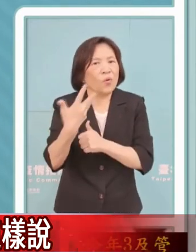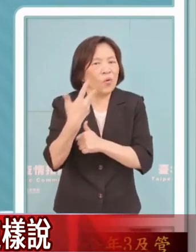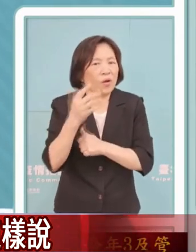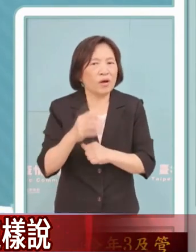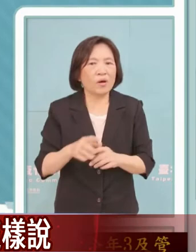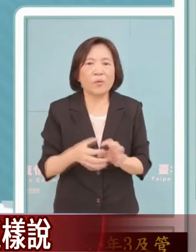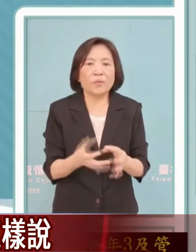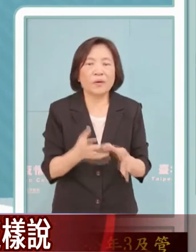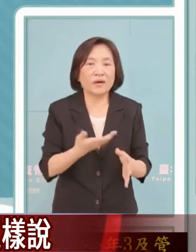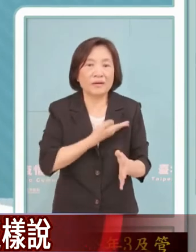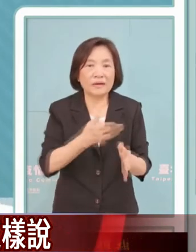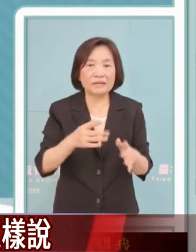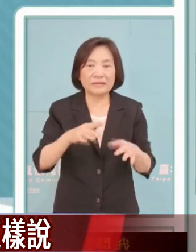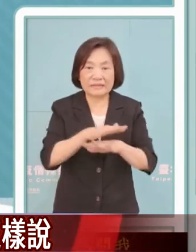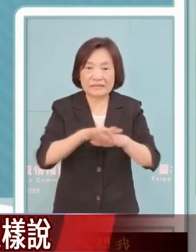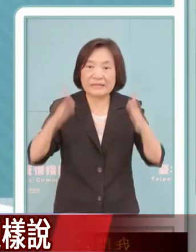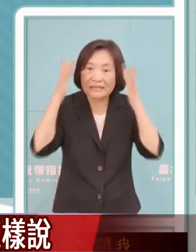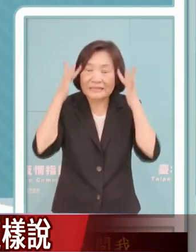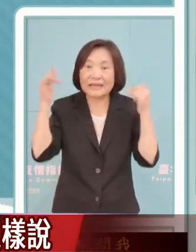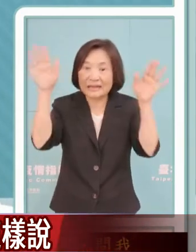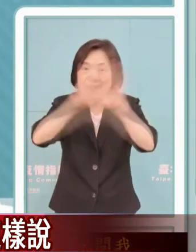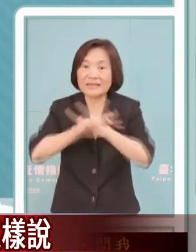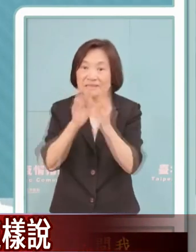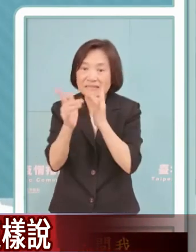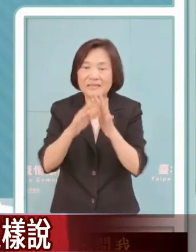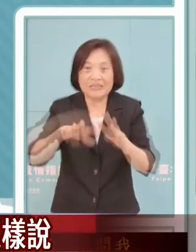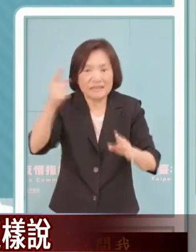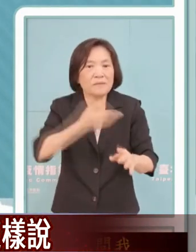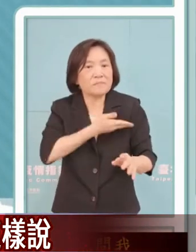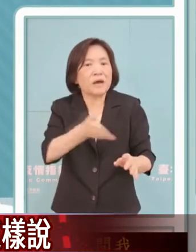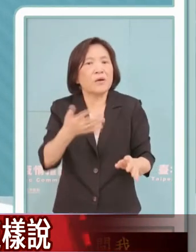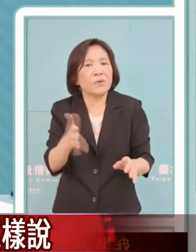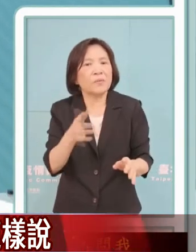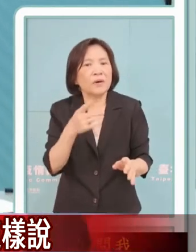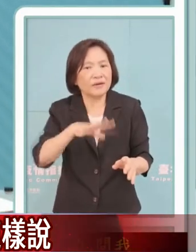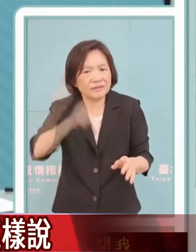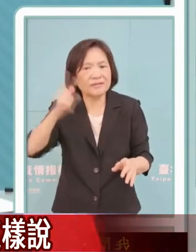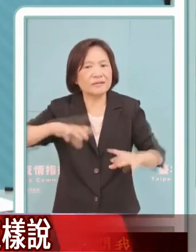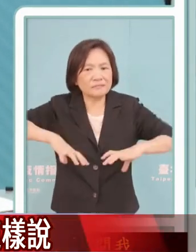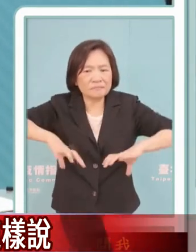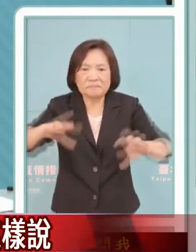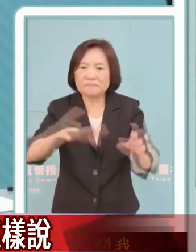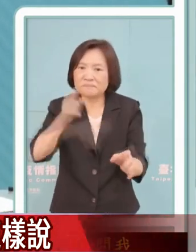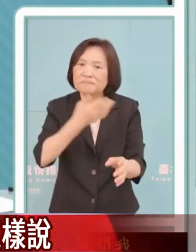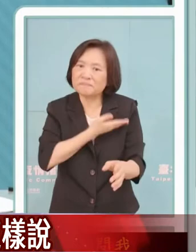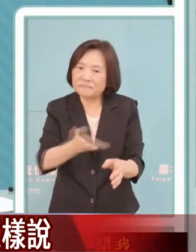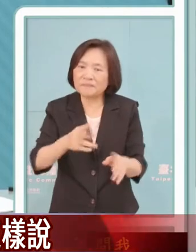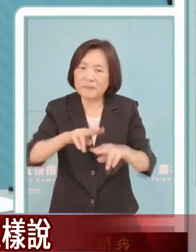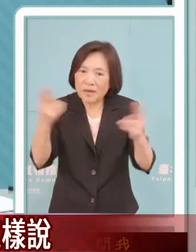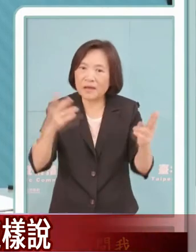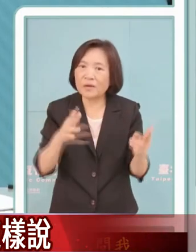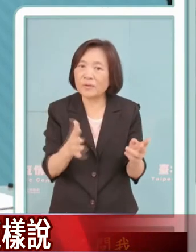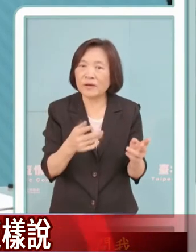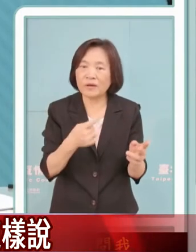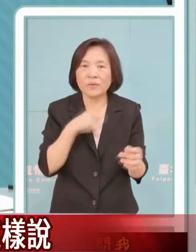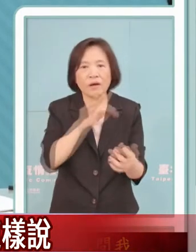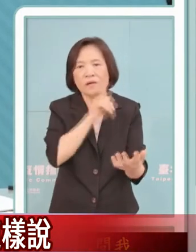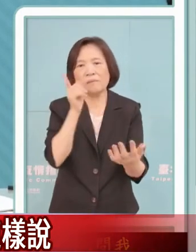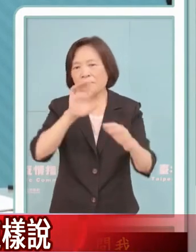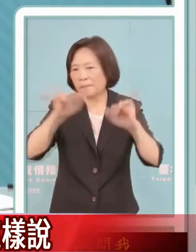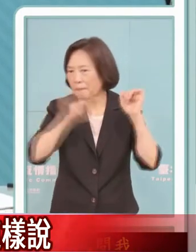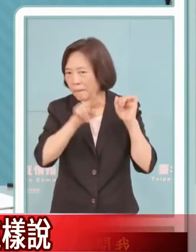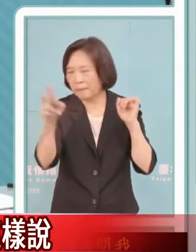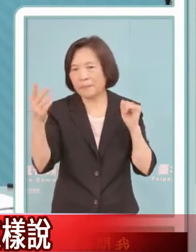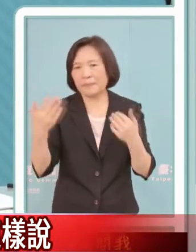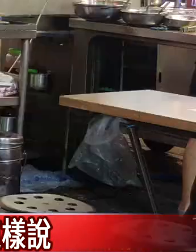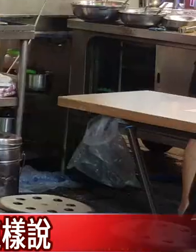我为什么让宁夏夜市开幕？先开哦，让四分之一的摊位先开回去，因为很清楚，我当时去宁夏夜